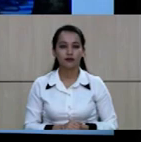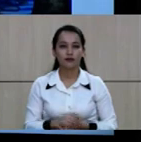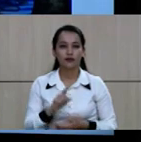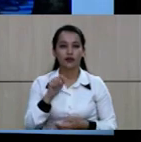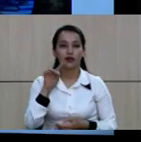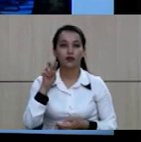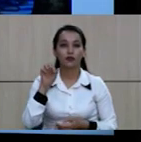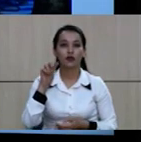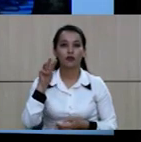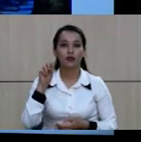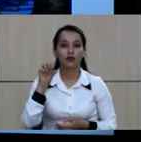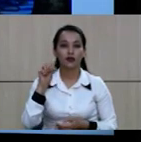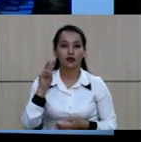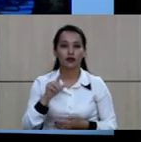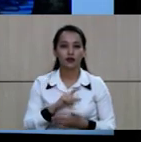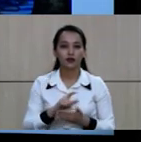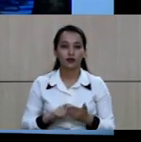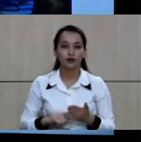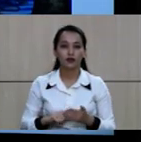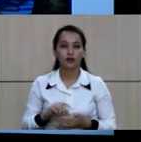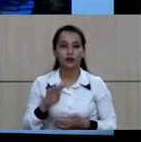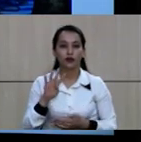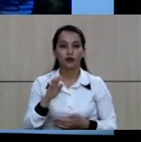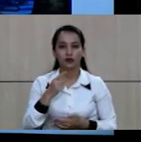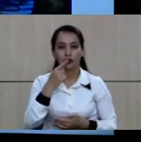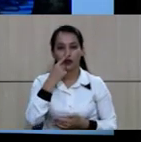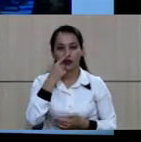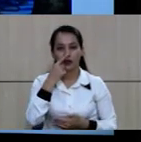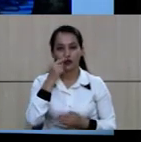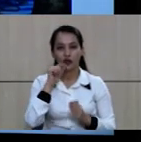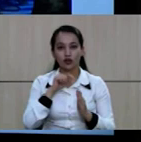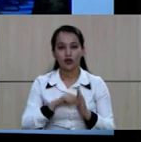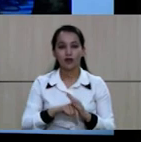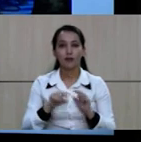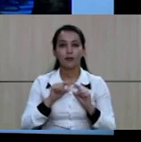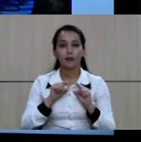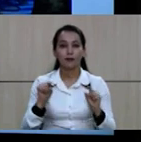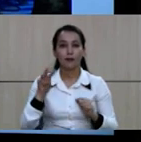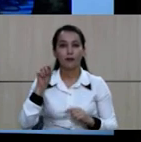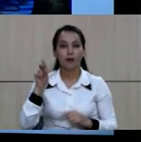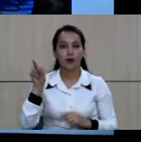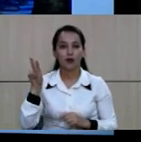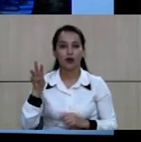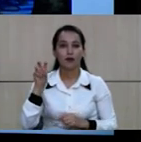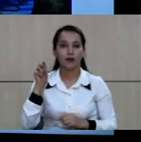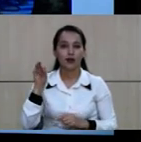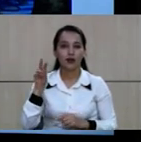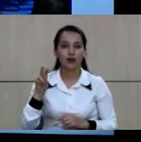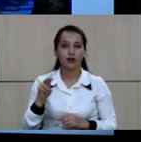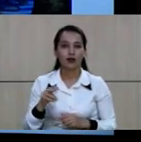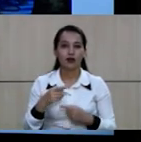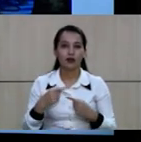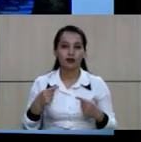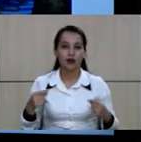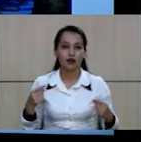Zarbul masal asari 400 ga yaqin maqol, matal va naqllarni o'z ichiga olgan bo'lib,